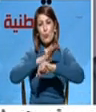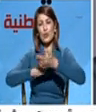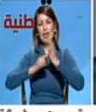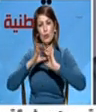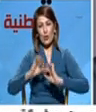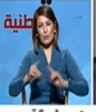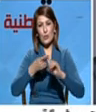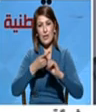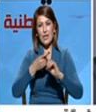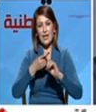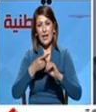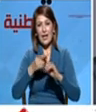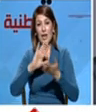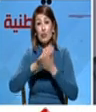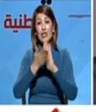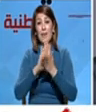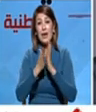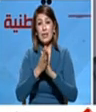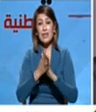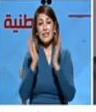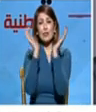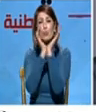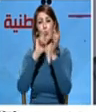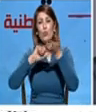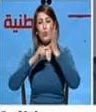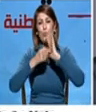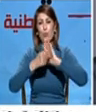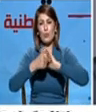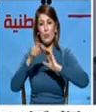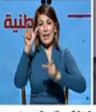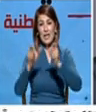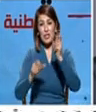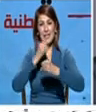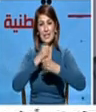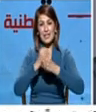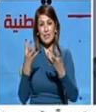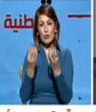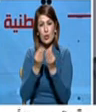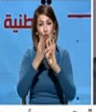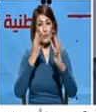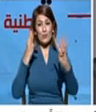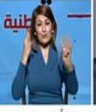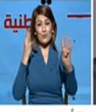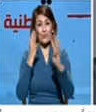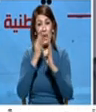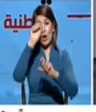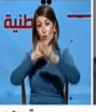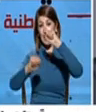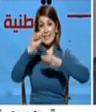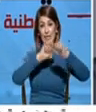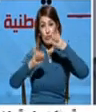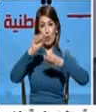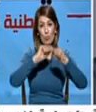المجتمع المدني اللي كان الى جانب اه اعوان واطارات البريد التونسي في تنظيم الصفوف وغيروا وكذلك الصوره